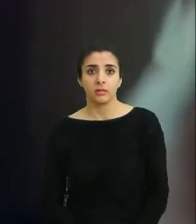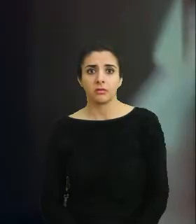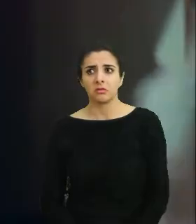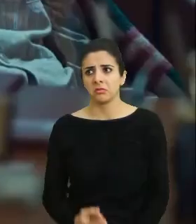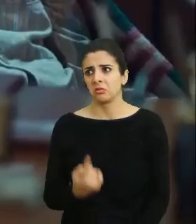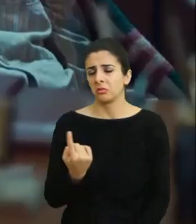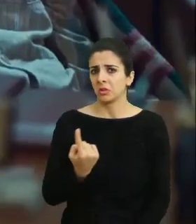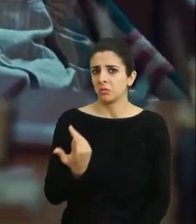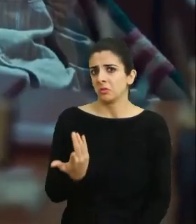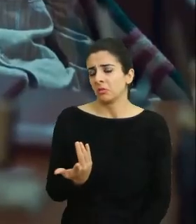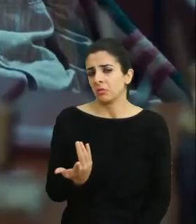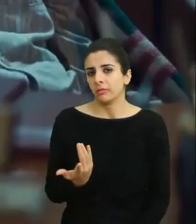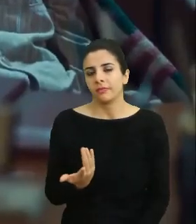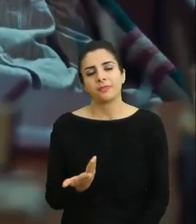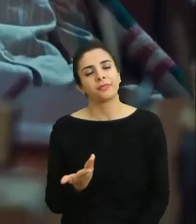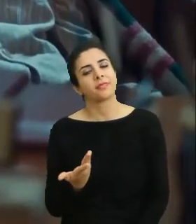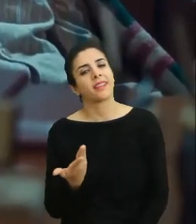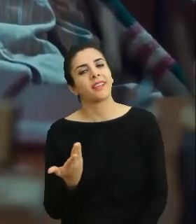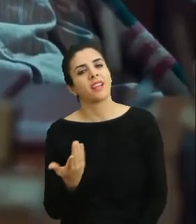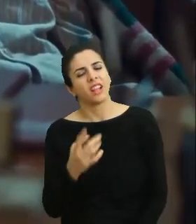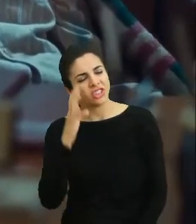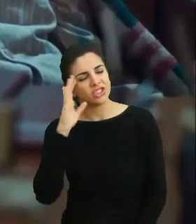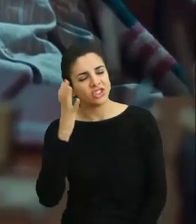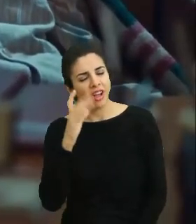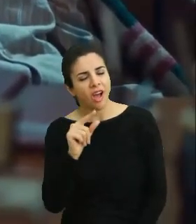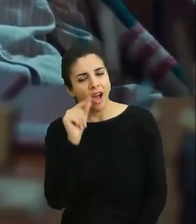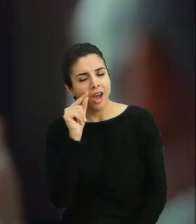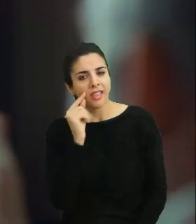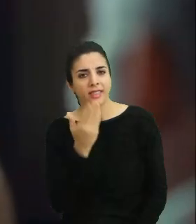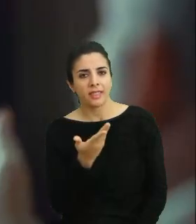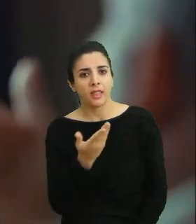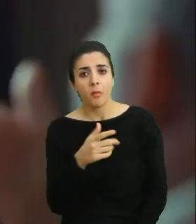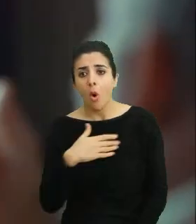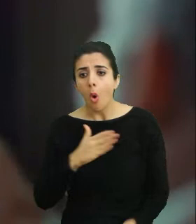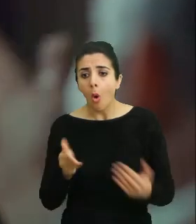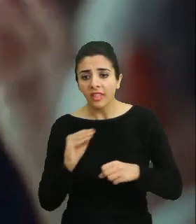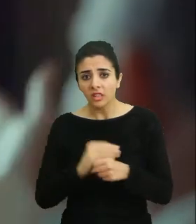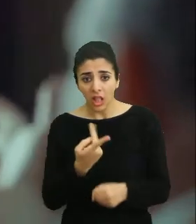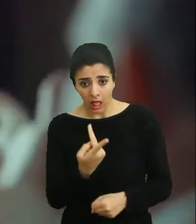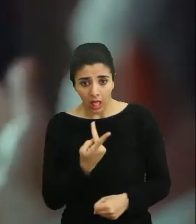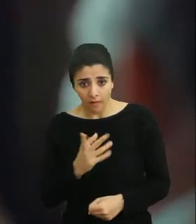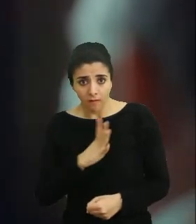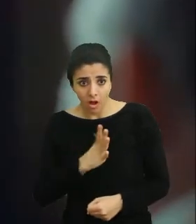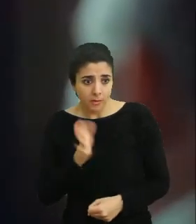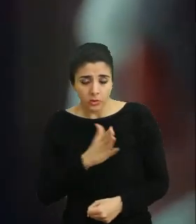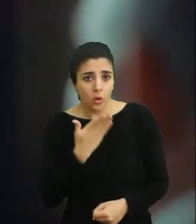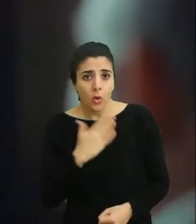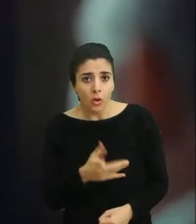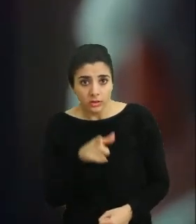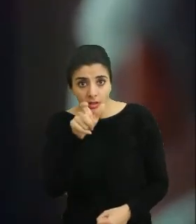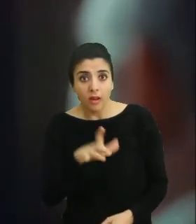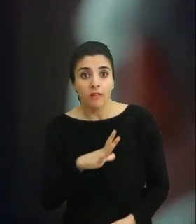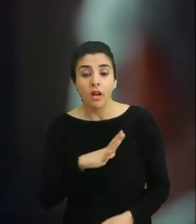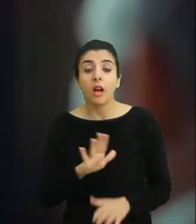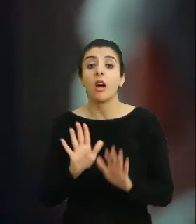Şey mi yani? Ya ne şaşkın bir adamsın sen ya. Odada benden başka sen varsın ya.